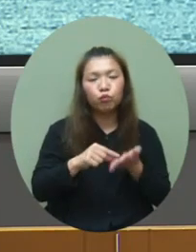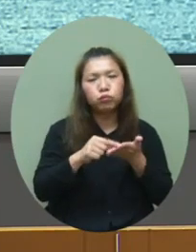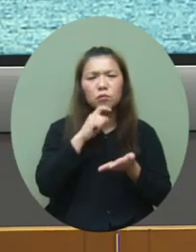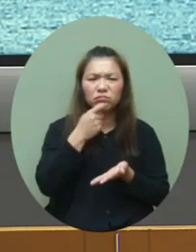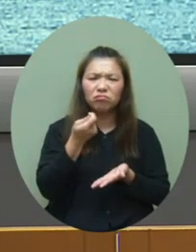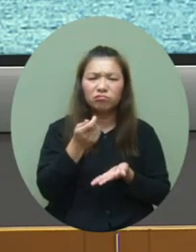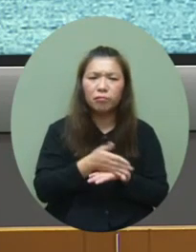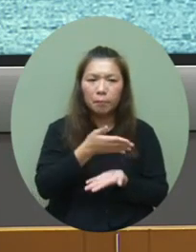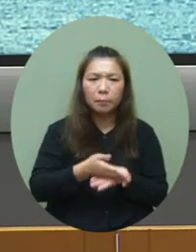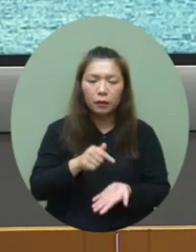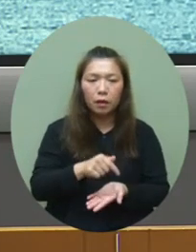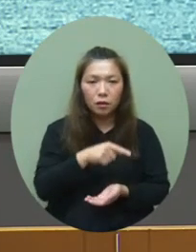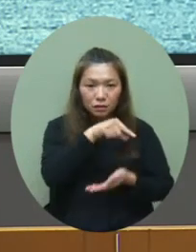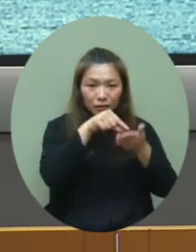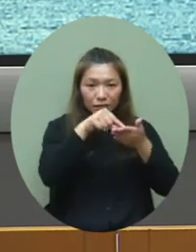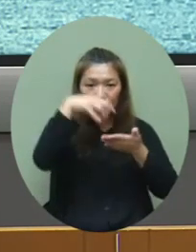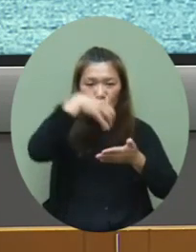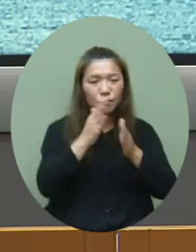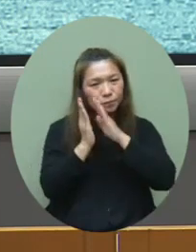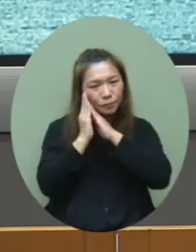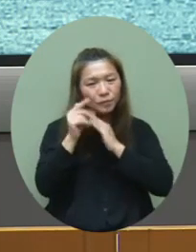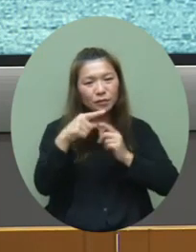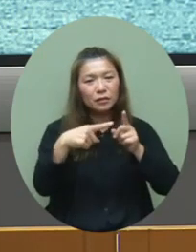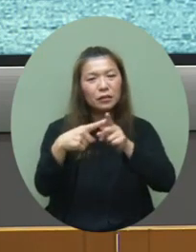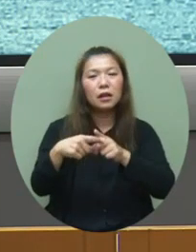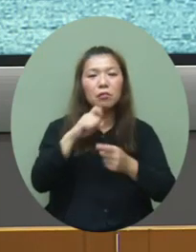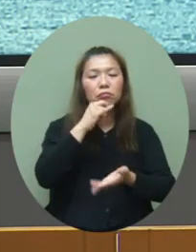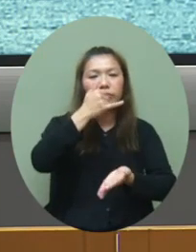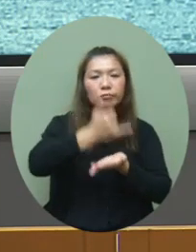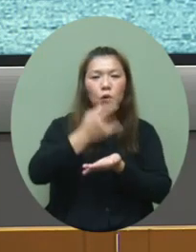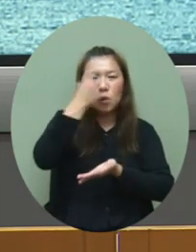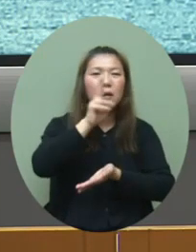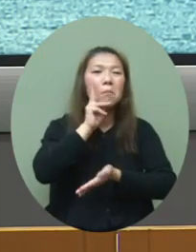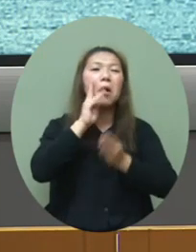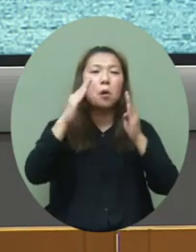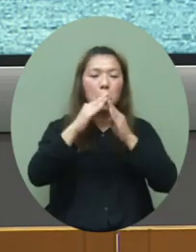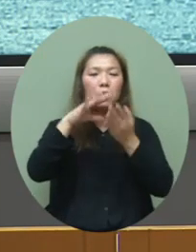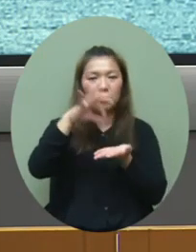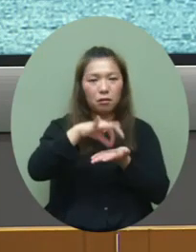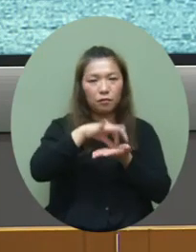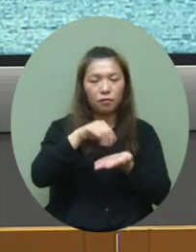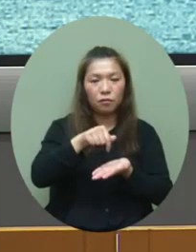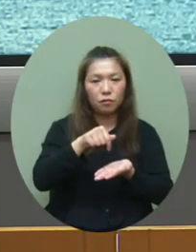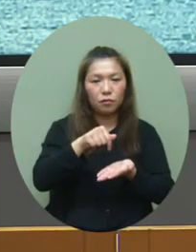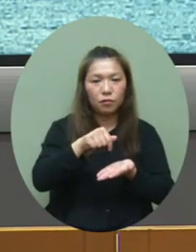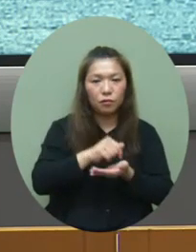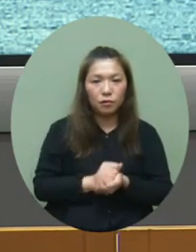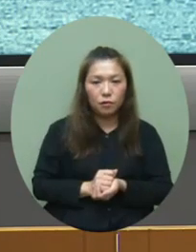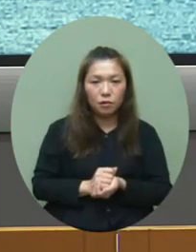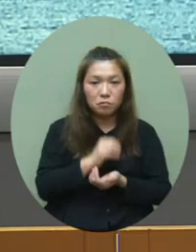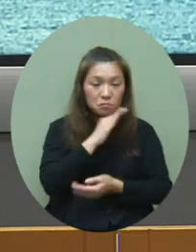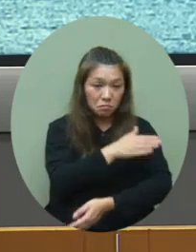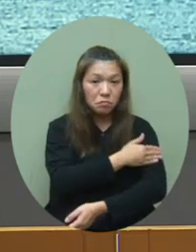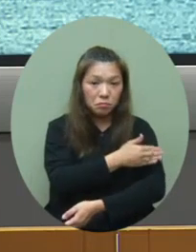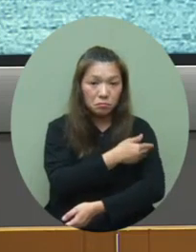啲唔同嘅，因為院舍嗰啲院友咧就全部都係留喺一個好似屋企咁嘅地方，咁所以員